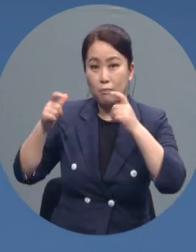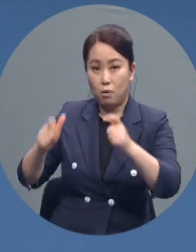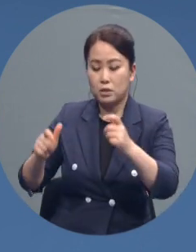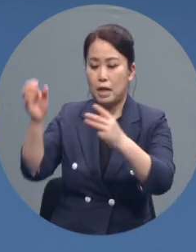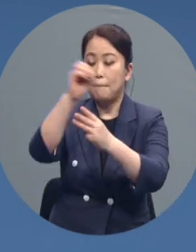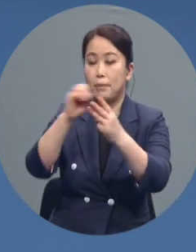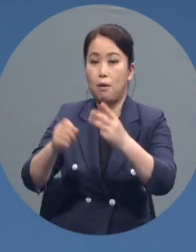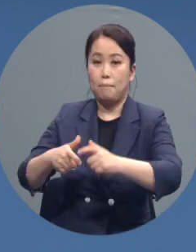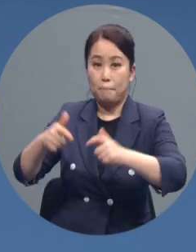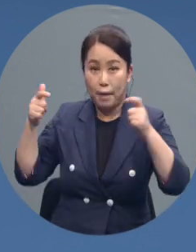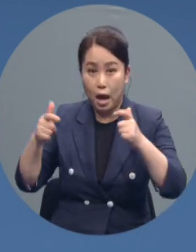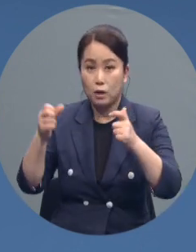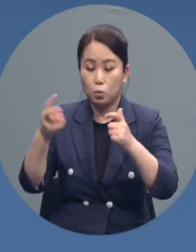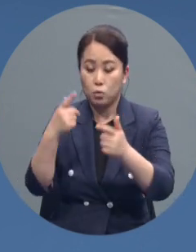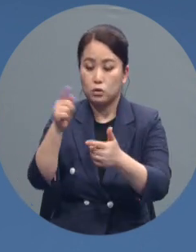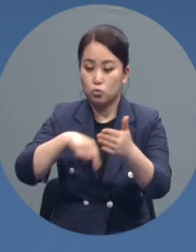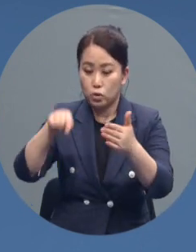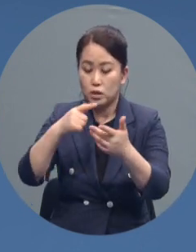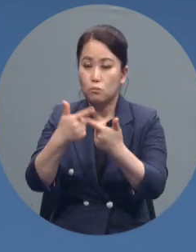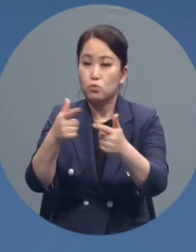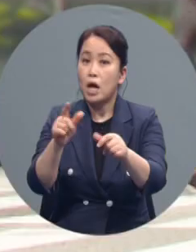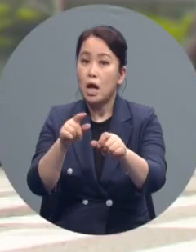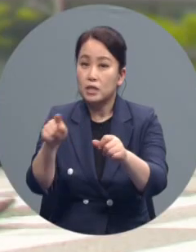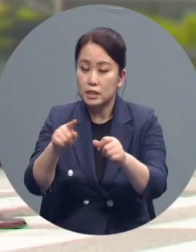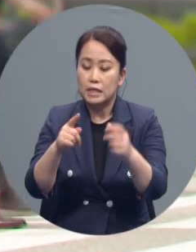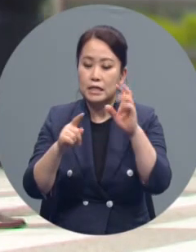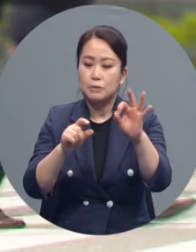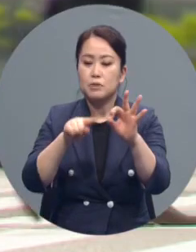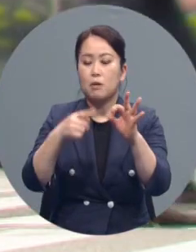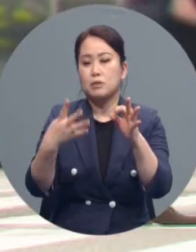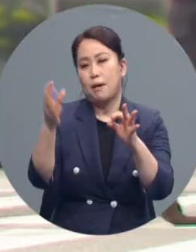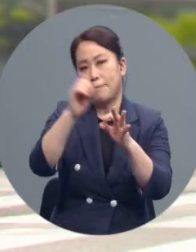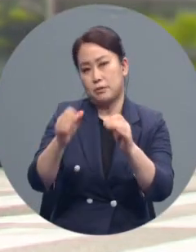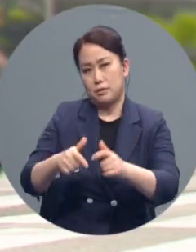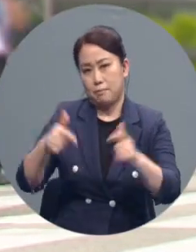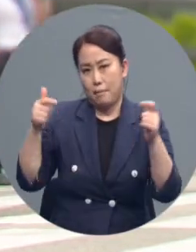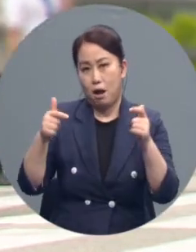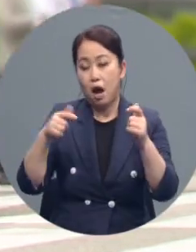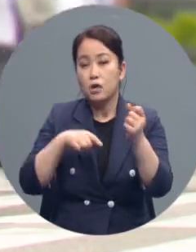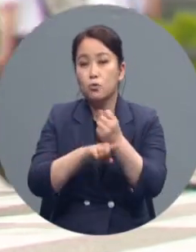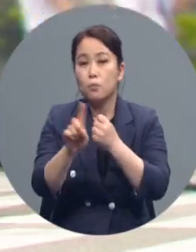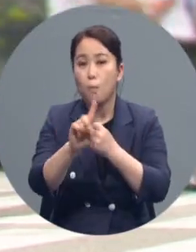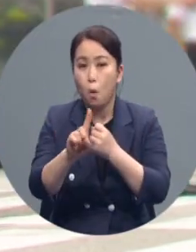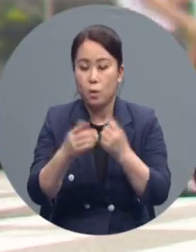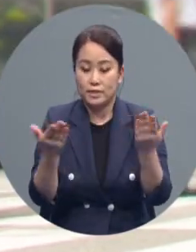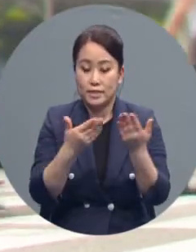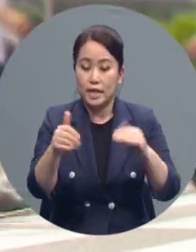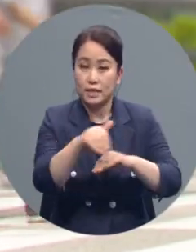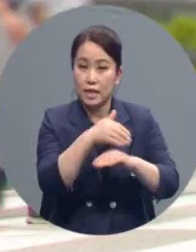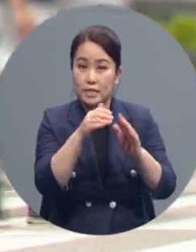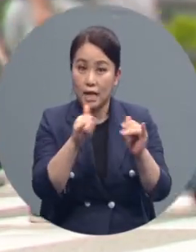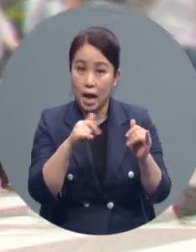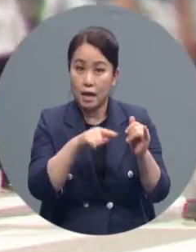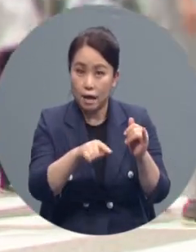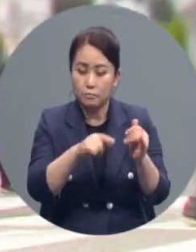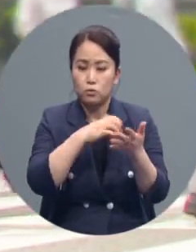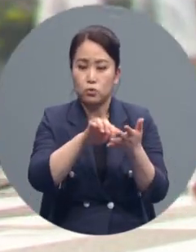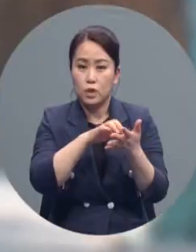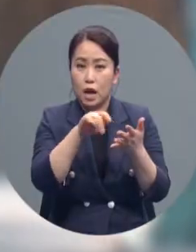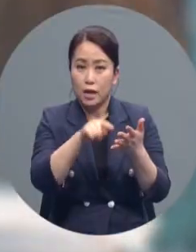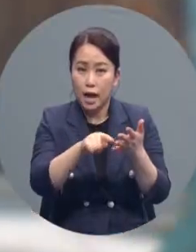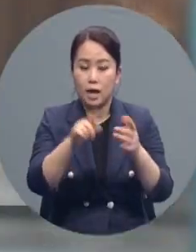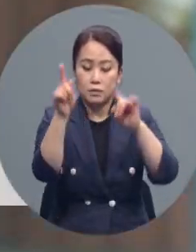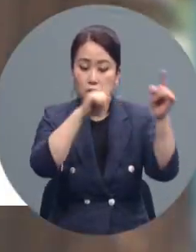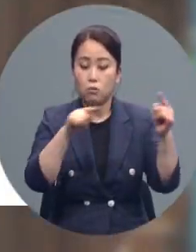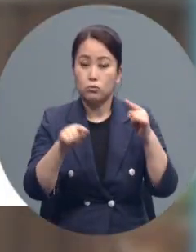특히 부산은 10.4% 나 늘었습니다 왜 그럴까 직장인 즉 임금근로자 수출 보면